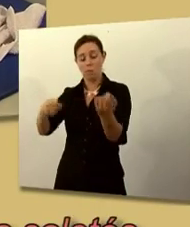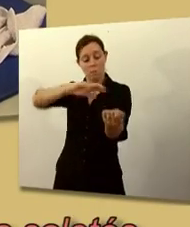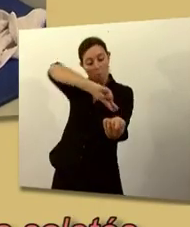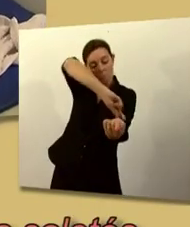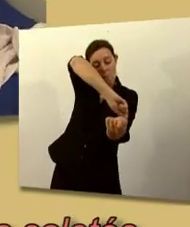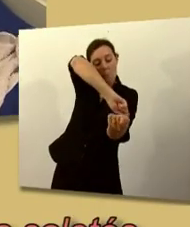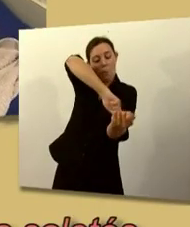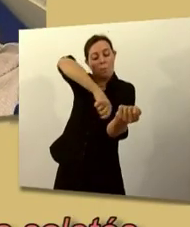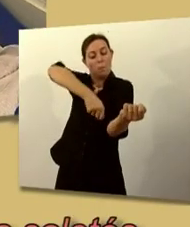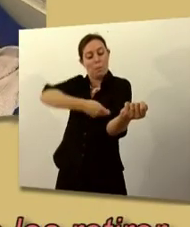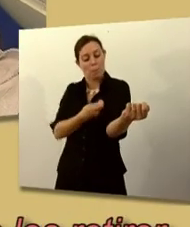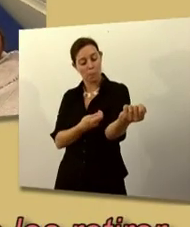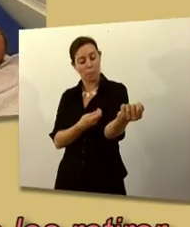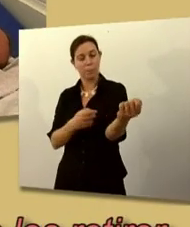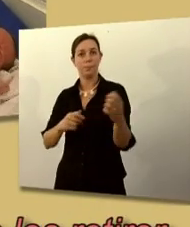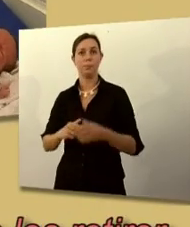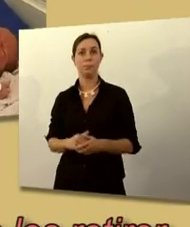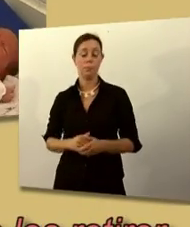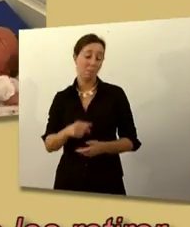Il y a des petites saletés, je suis obligée de les retirer.